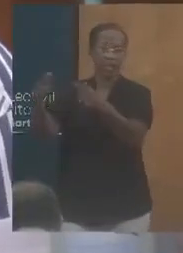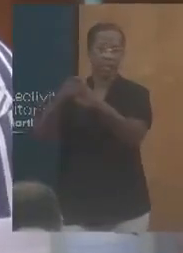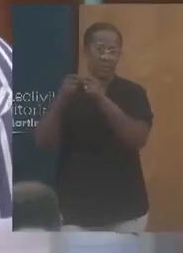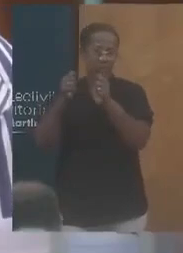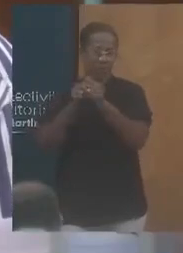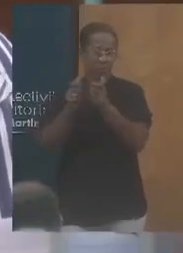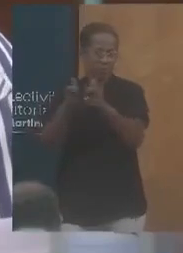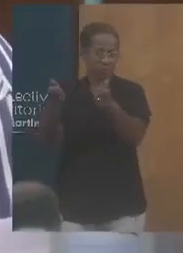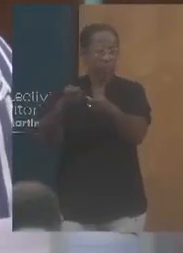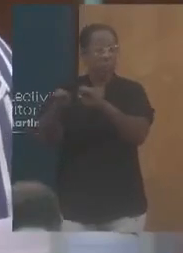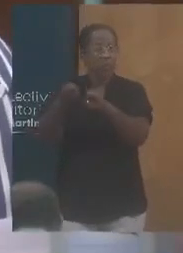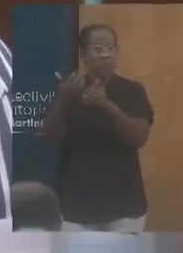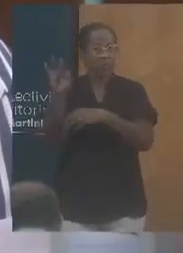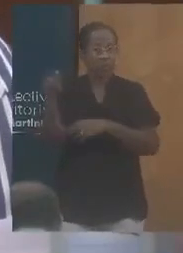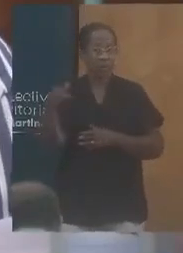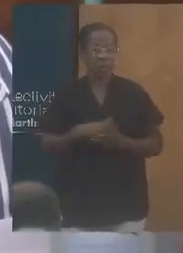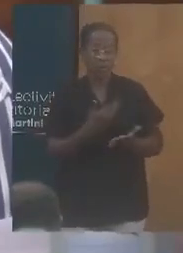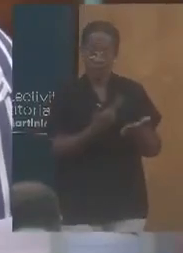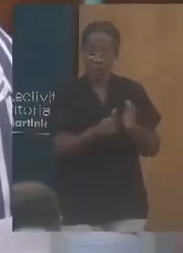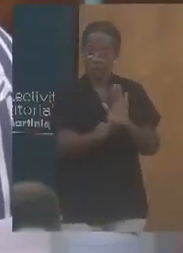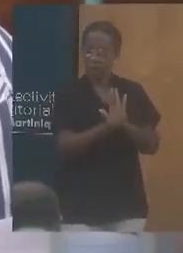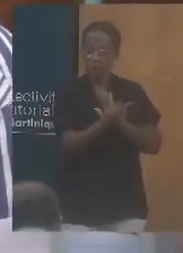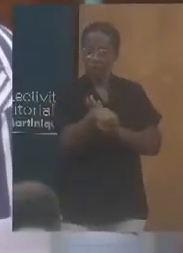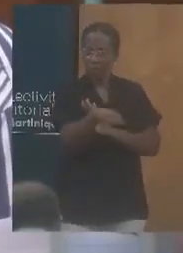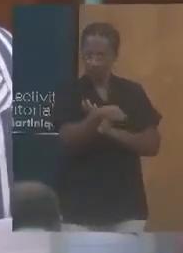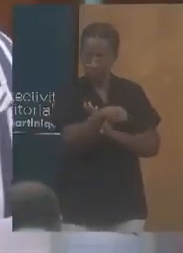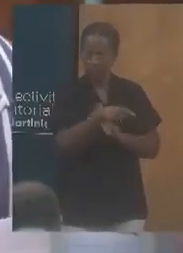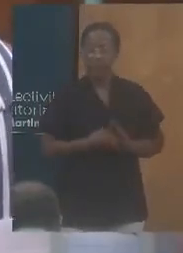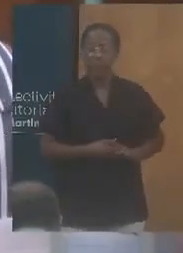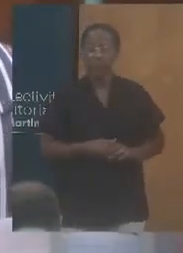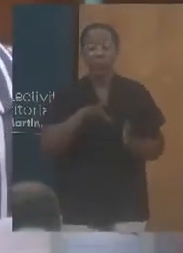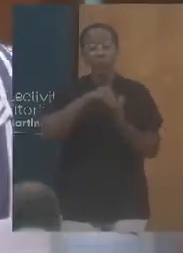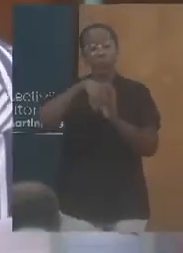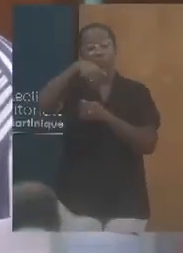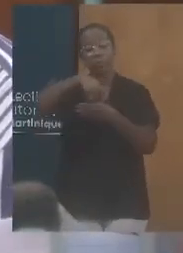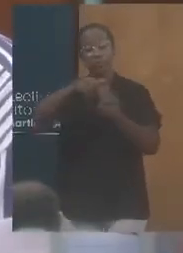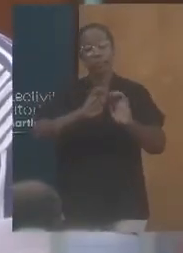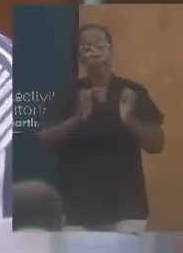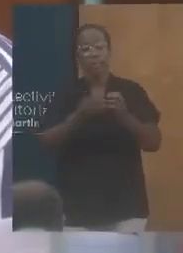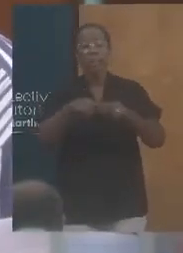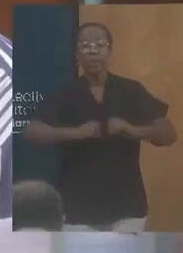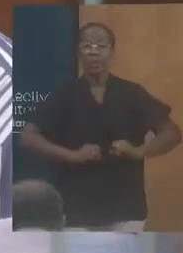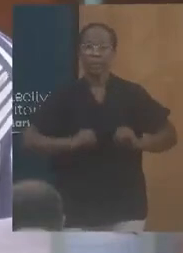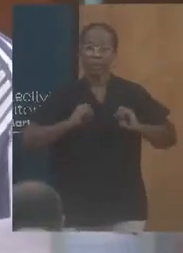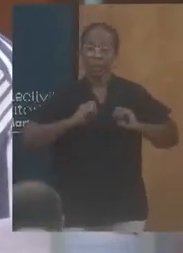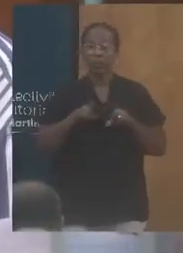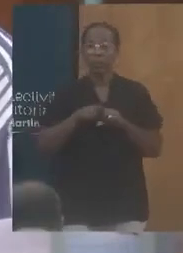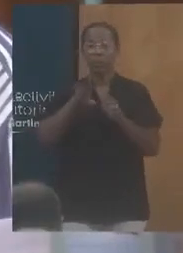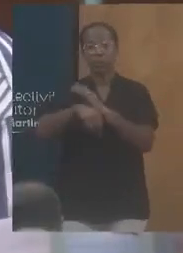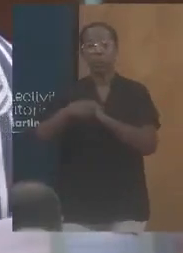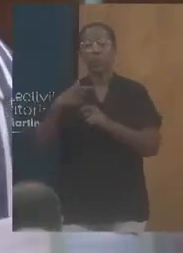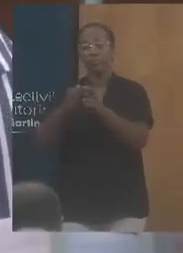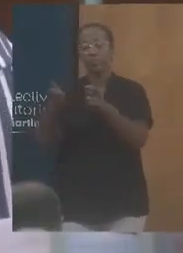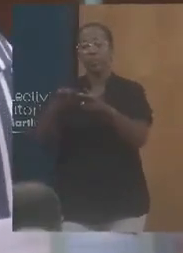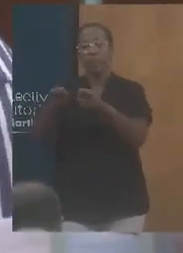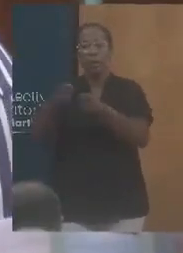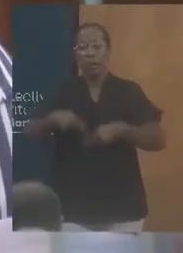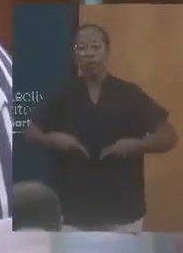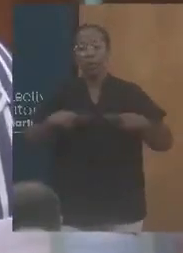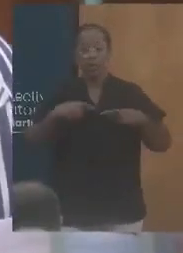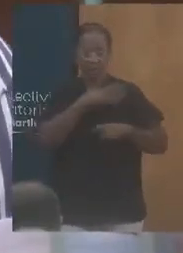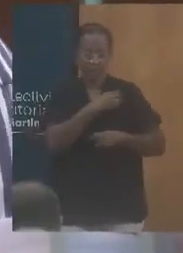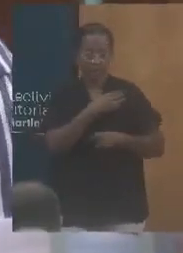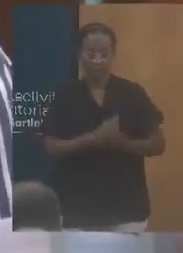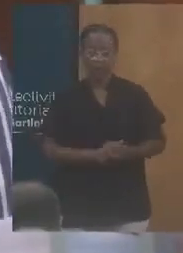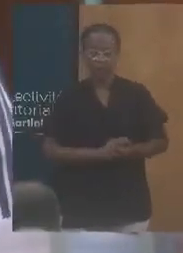gouvernement. C'est le rôle, aussi bien au Sénat qu'au Parlement français, c'est-à-dire à